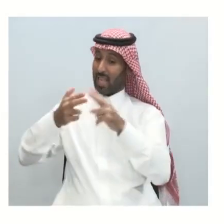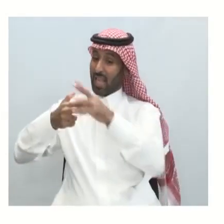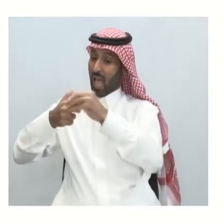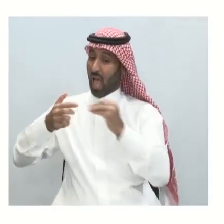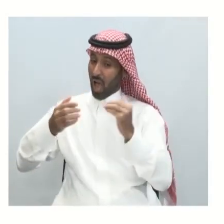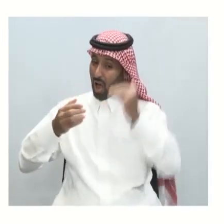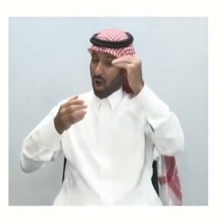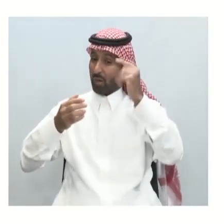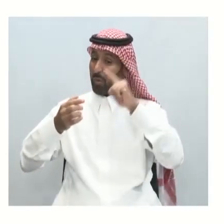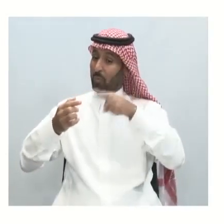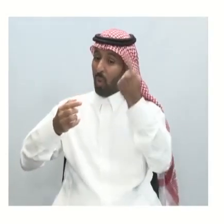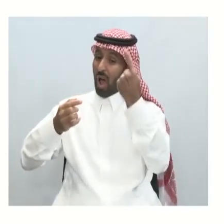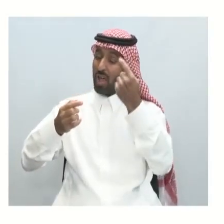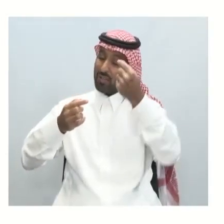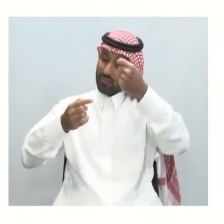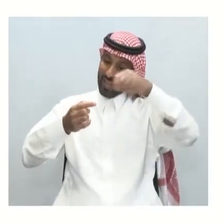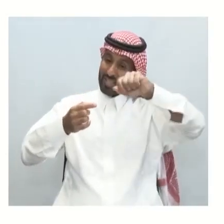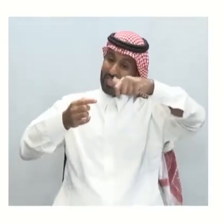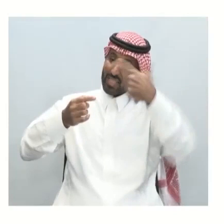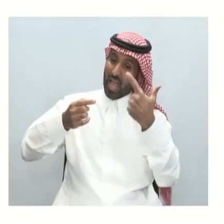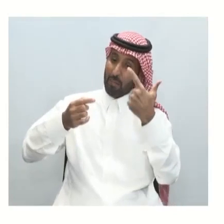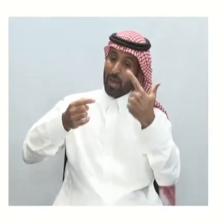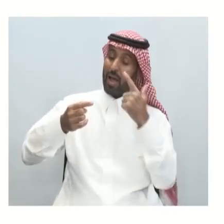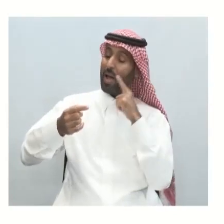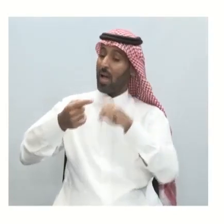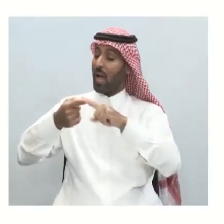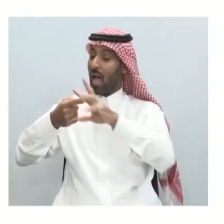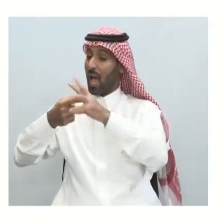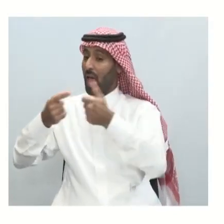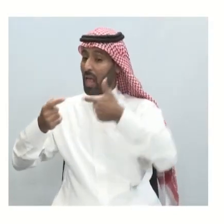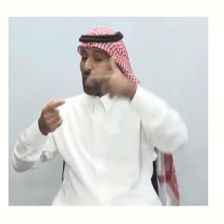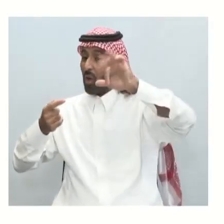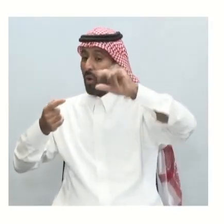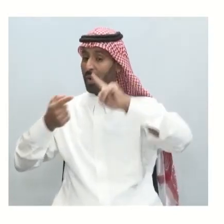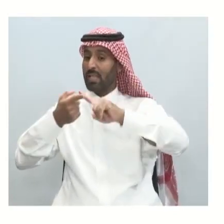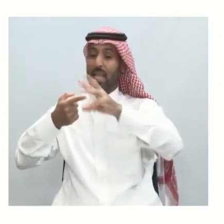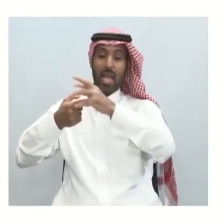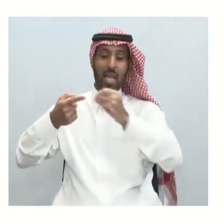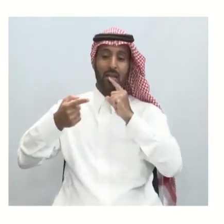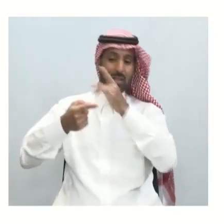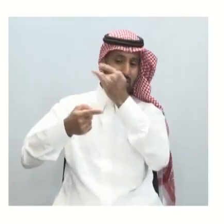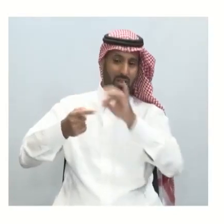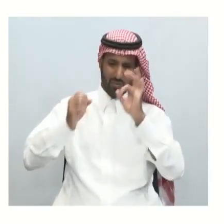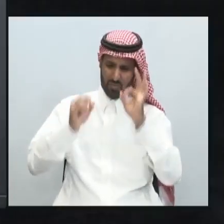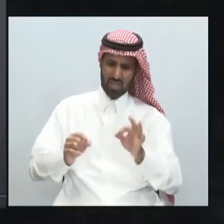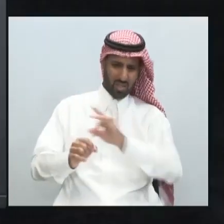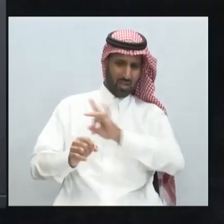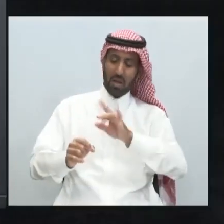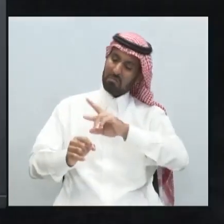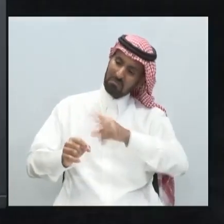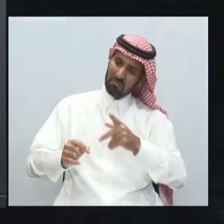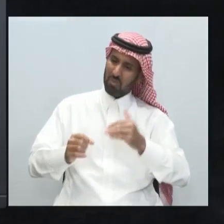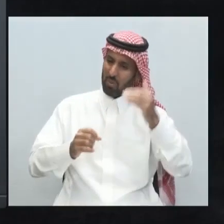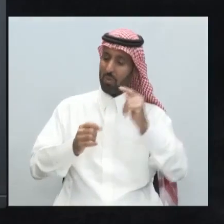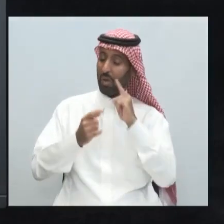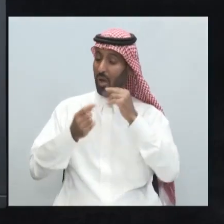اكبر من 1.7 معناها انها ايونيه غالبا لم يقل قطعيا قال غالبا